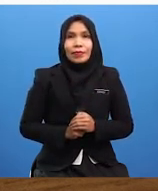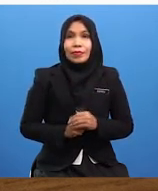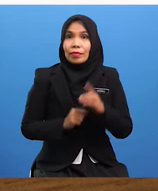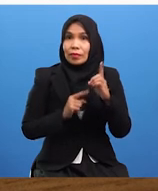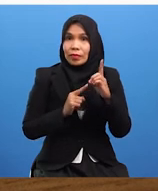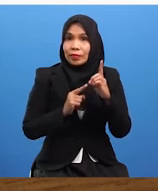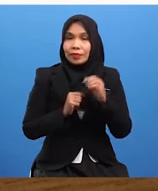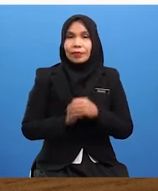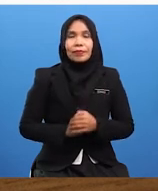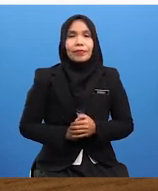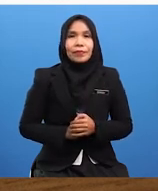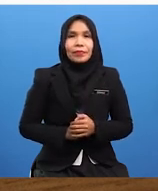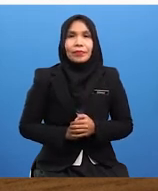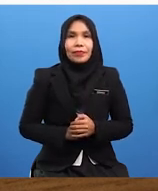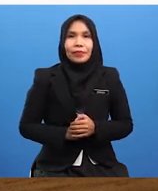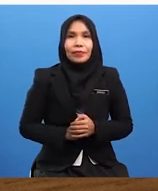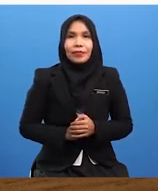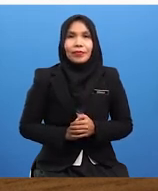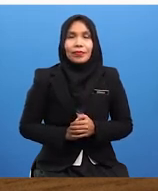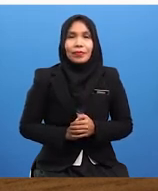D. Cetakan benaman.